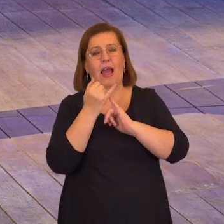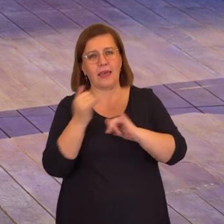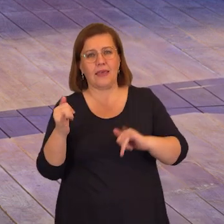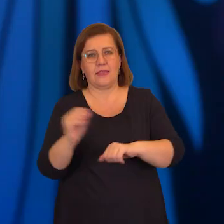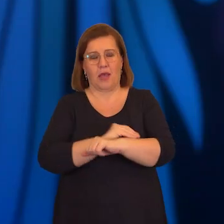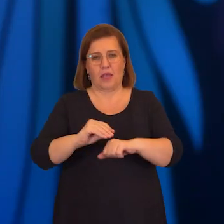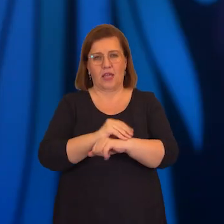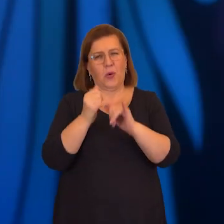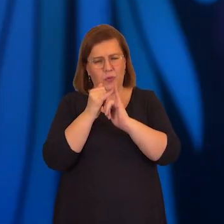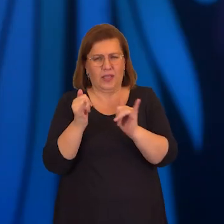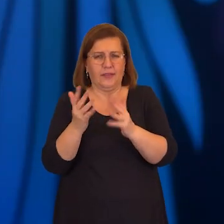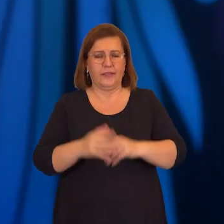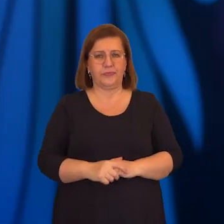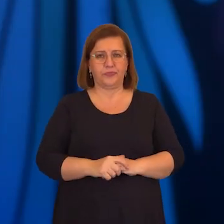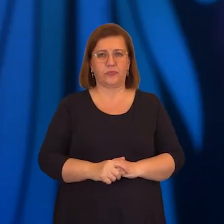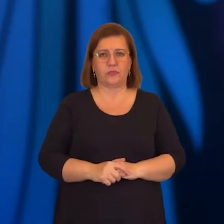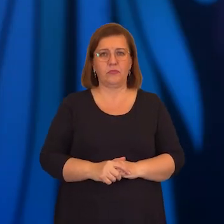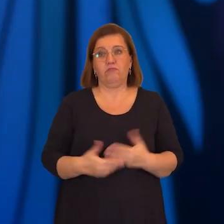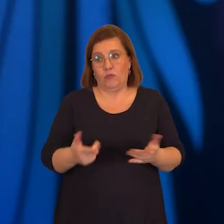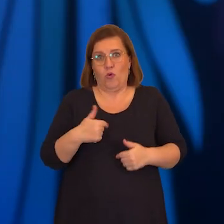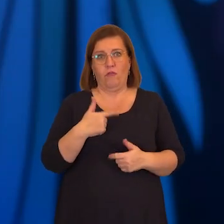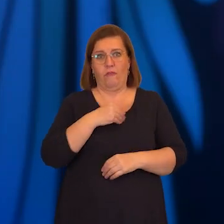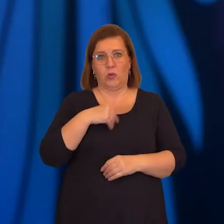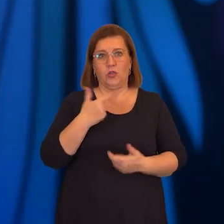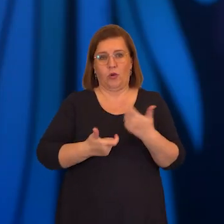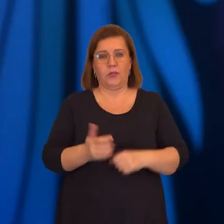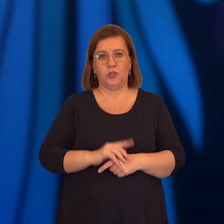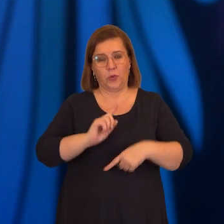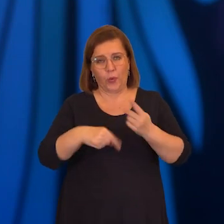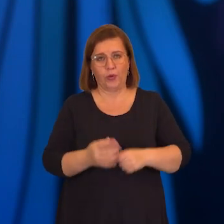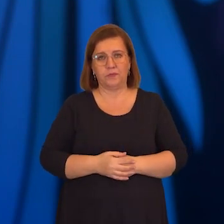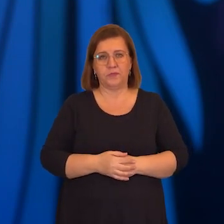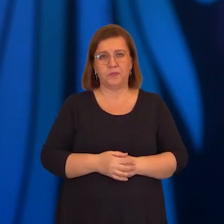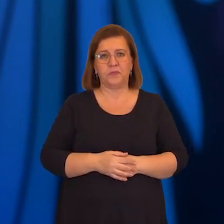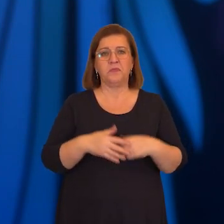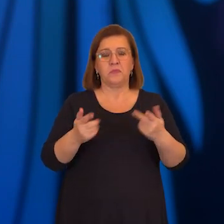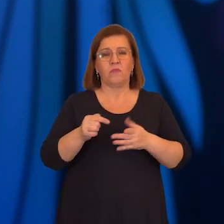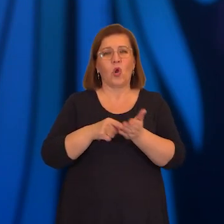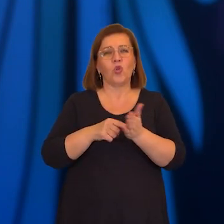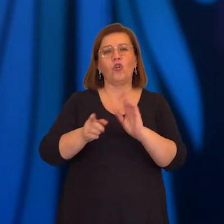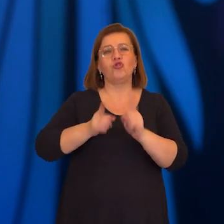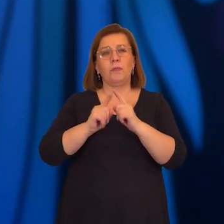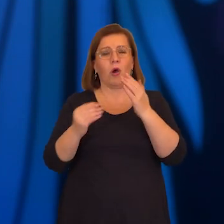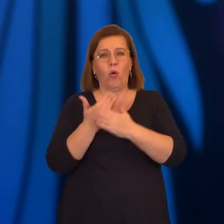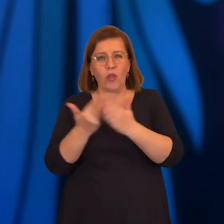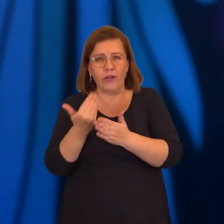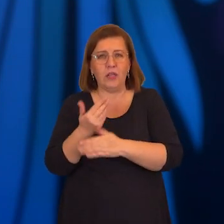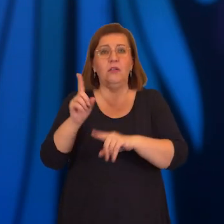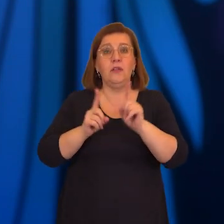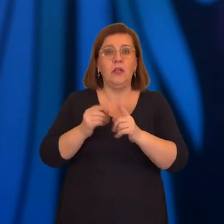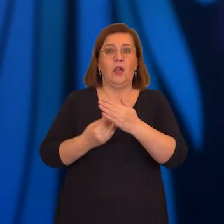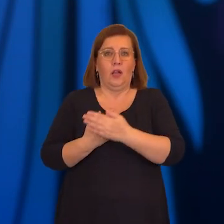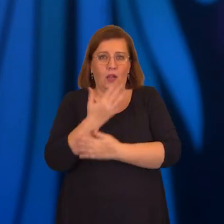tworzywo. No i zamieniliśmy. Zamieniliśmy na tak zwane surowce szybko odnawialne, czyli na rośliny,